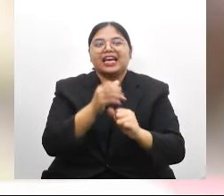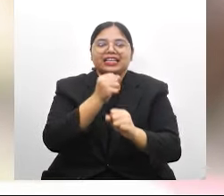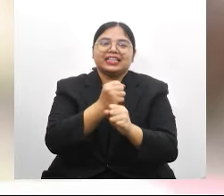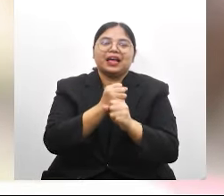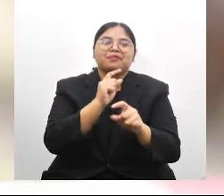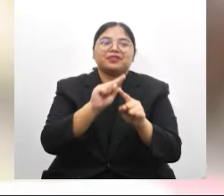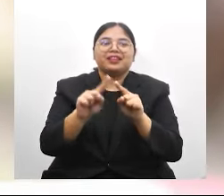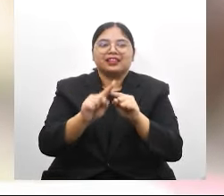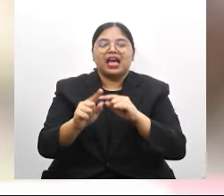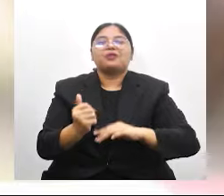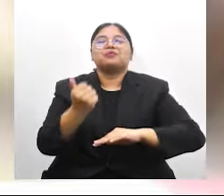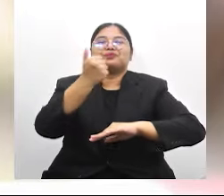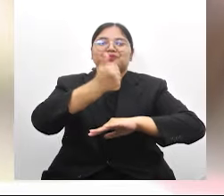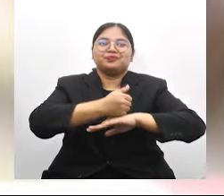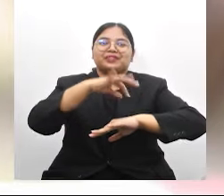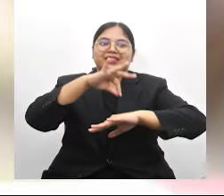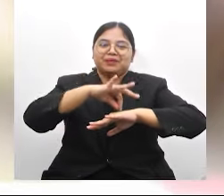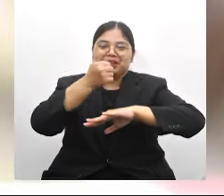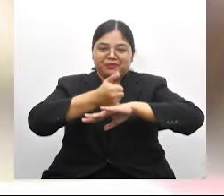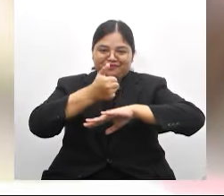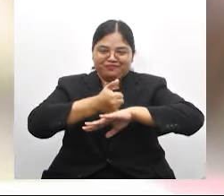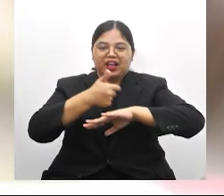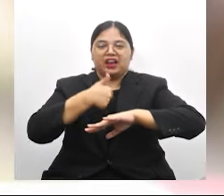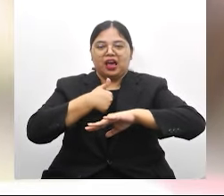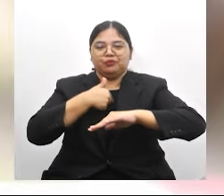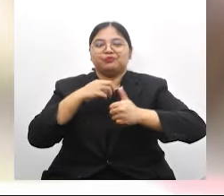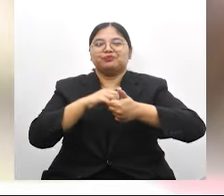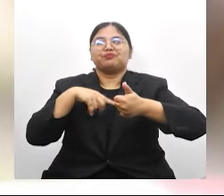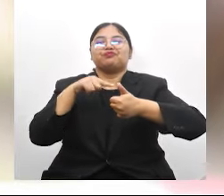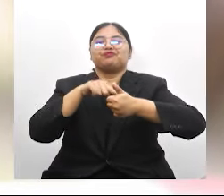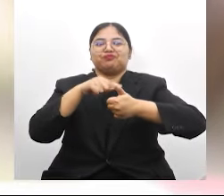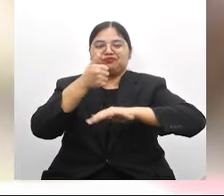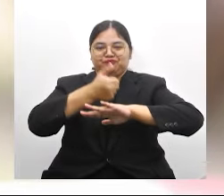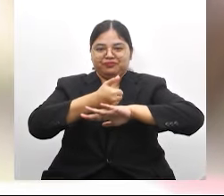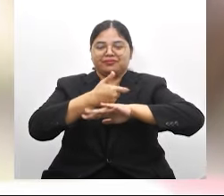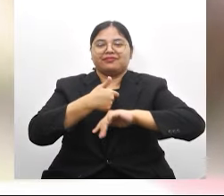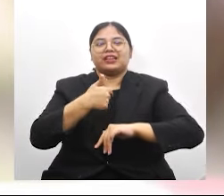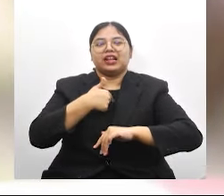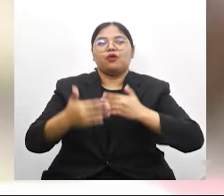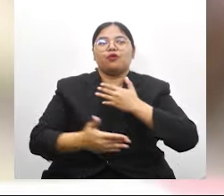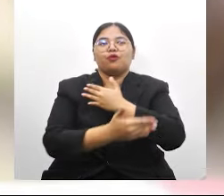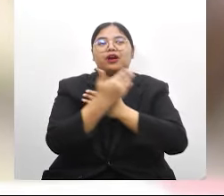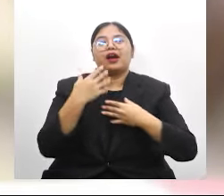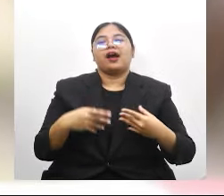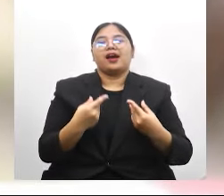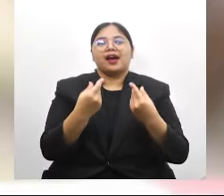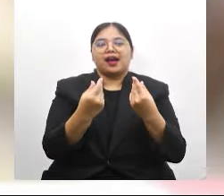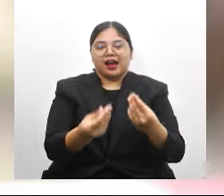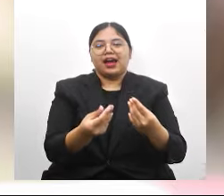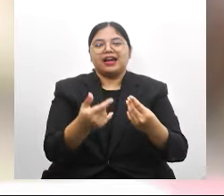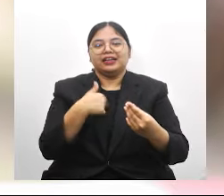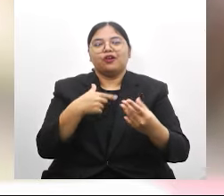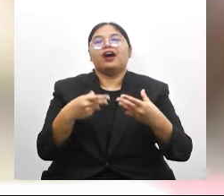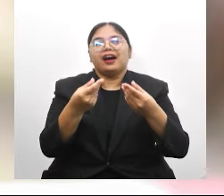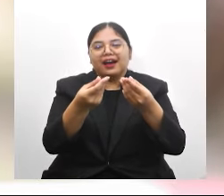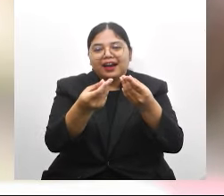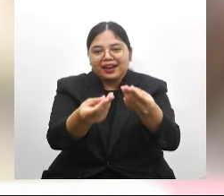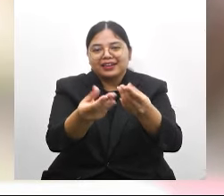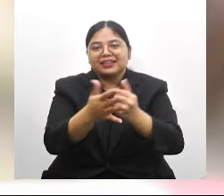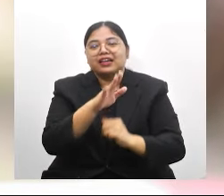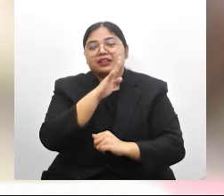ที่นี่นะคะก็มองว่าเราในฐานะผู้นำค่ะเมื่อเรามีโอกาสที่จะมอบให้เราก็ควรจะมอบให้ถ้าผู้